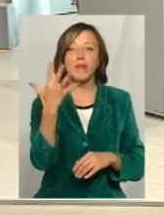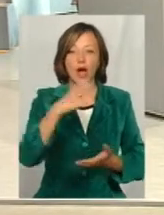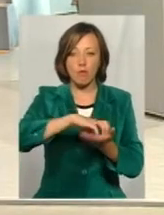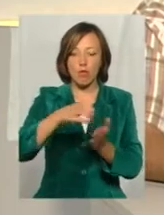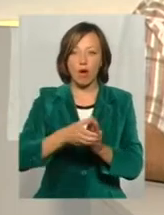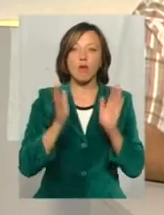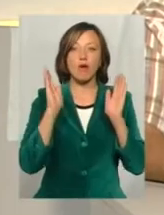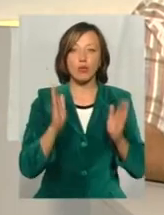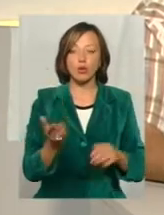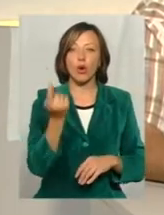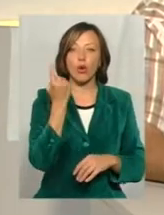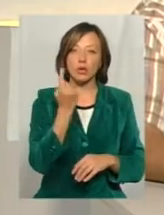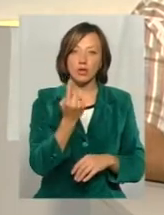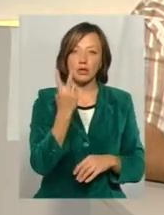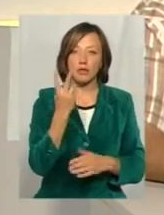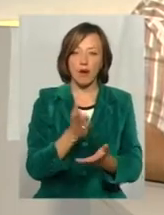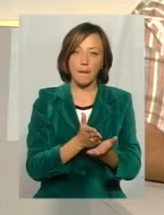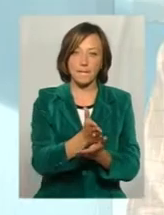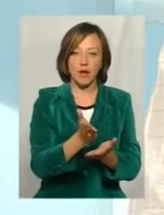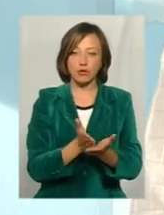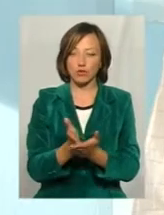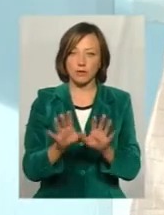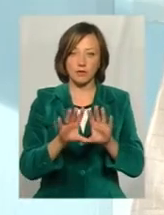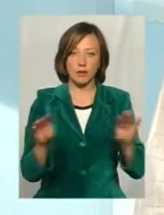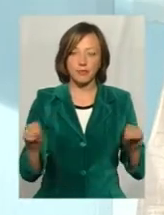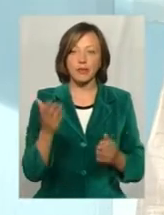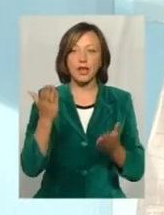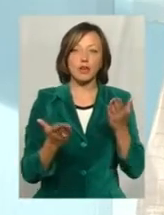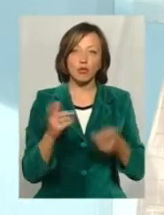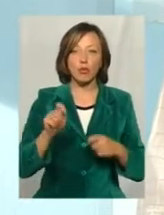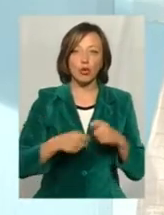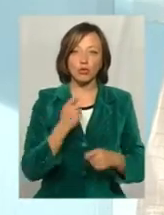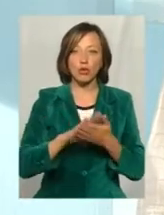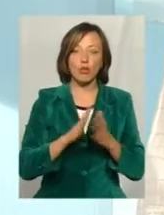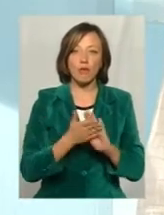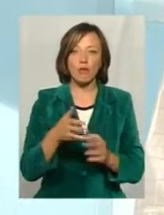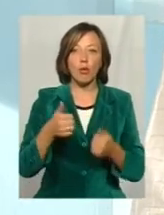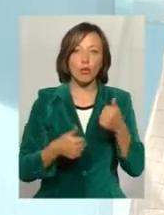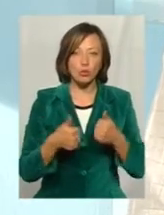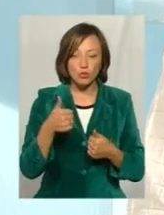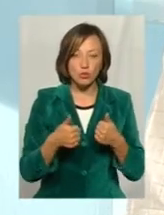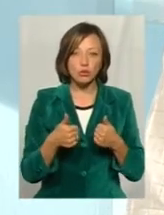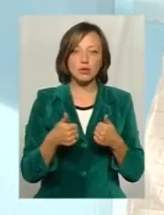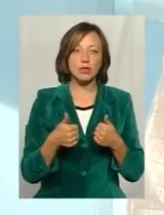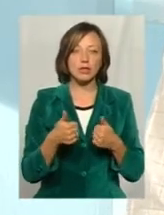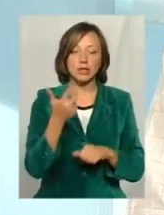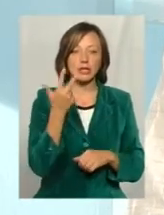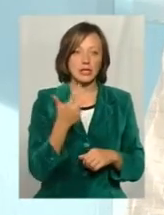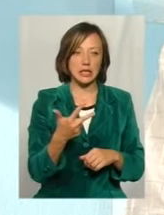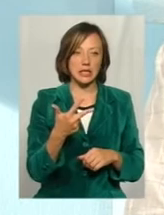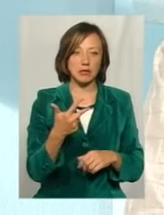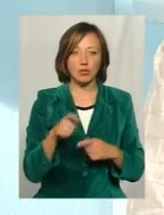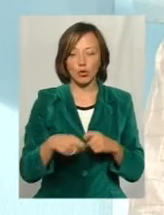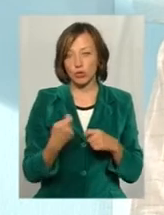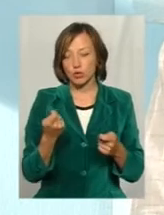5. Буде один чи два маршрути. Тобто, якщо порушення умов конкурсу, 3